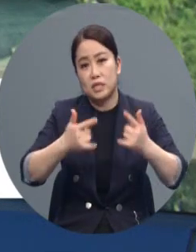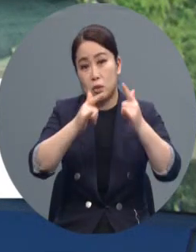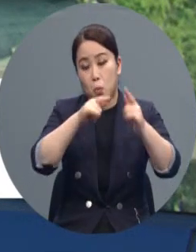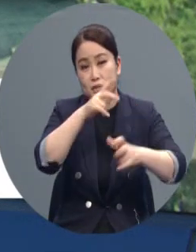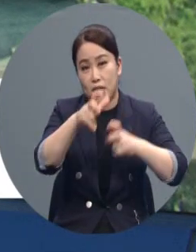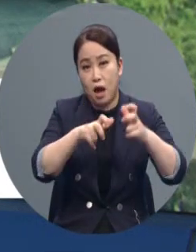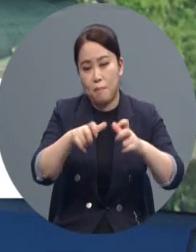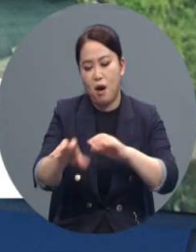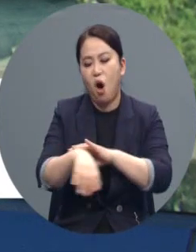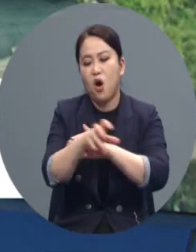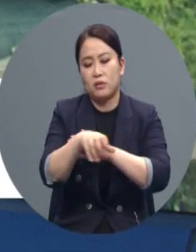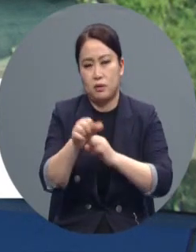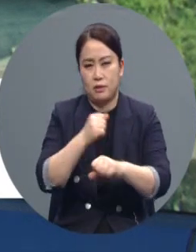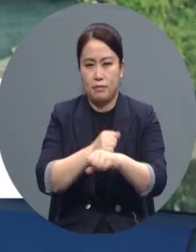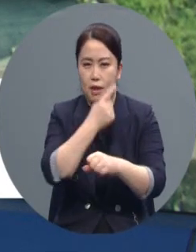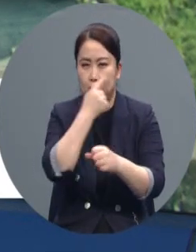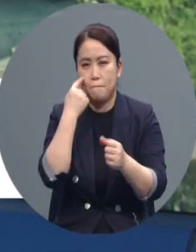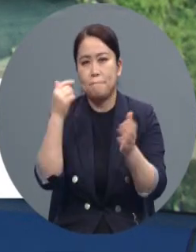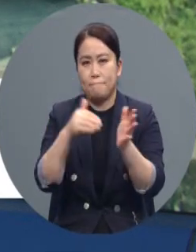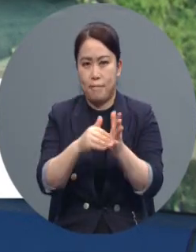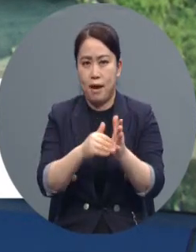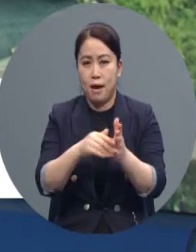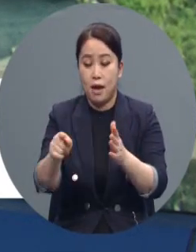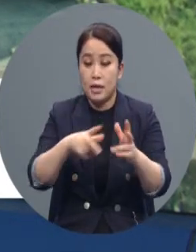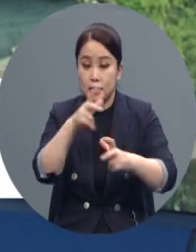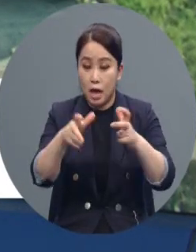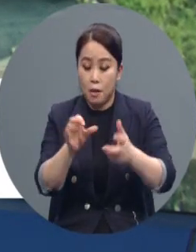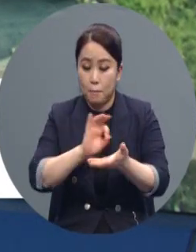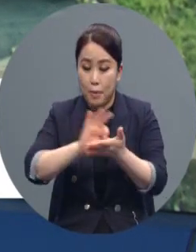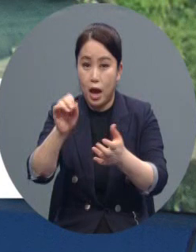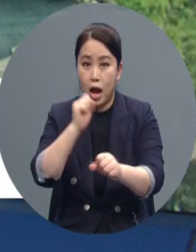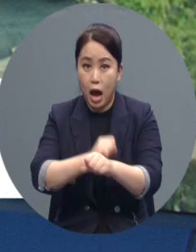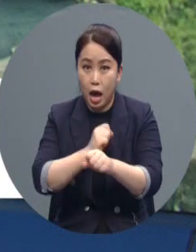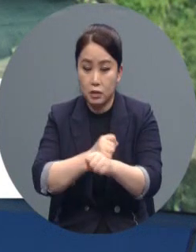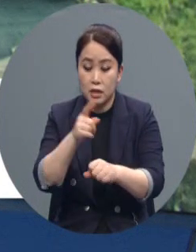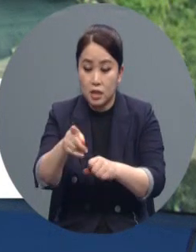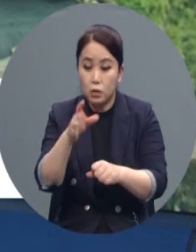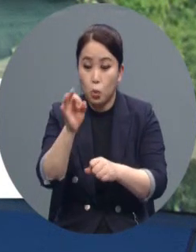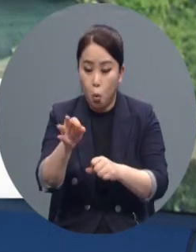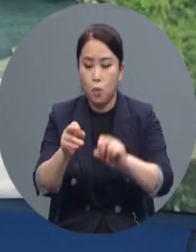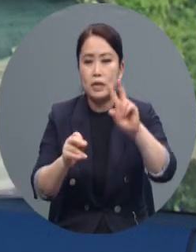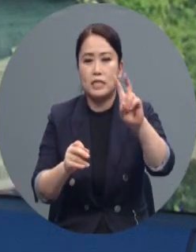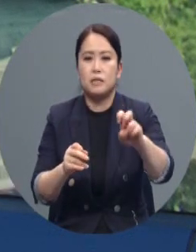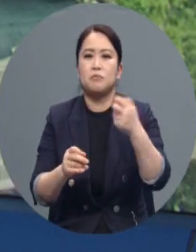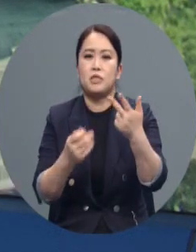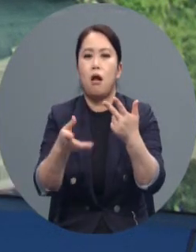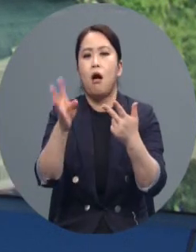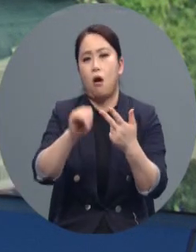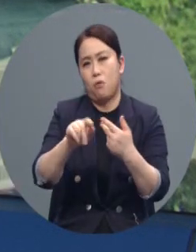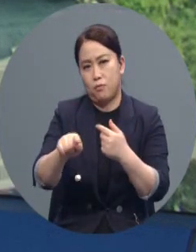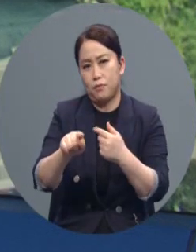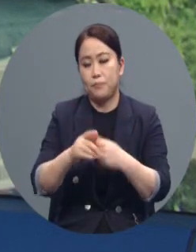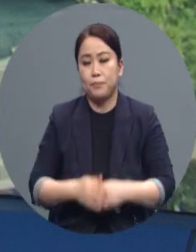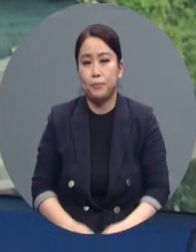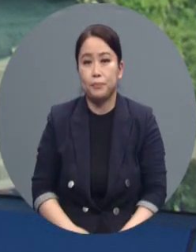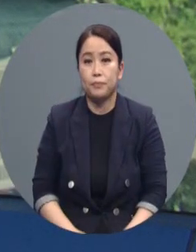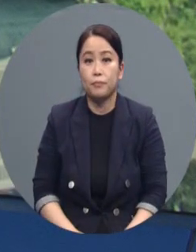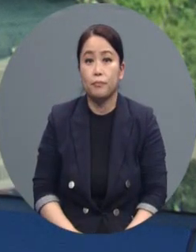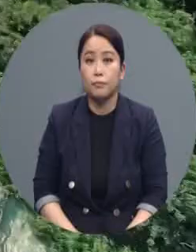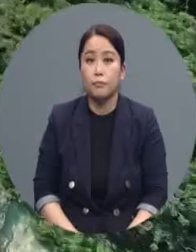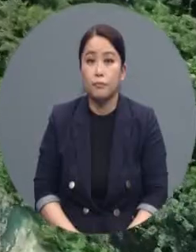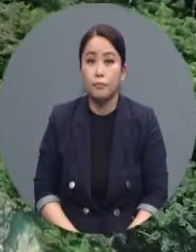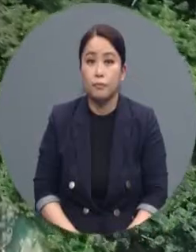추가로 확인됐습니다 이 사업에 투입된 예산 역시 27억 원이나 됩니다 조재영 기자 단독 보도입니다